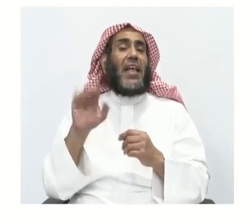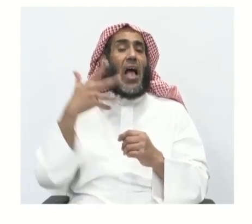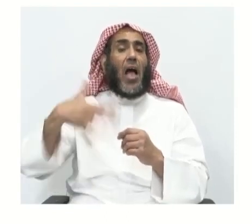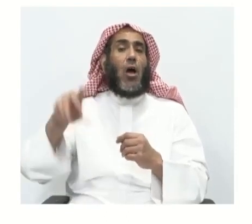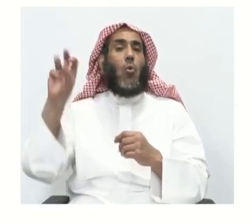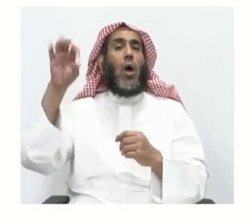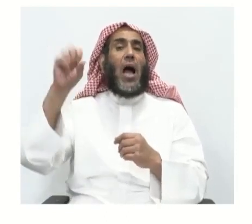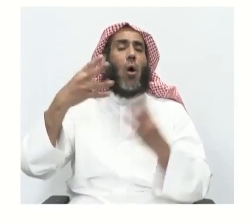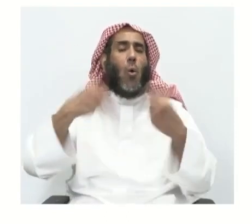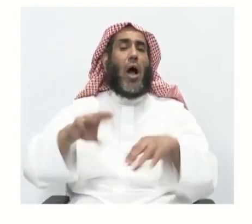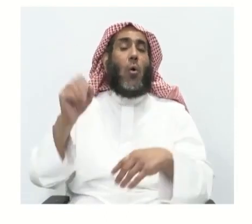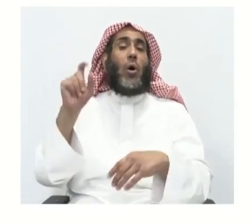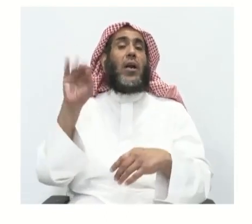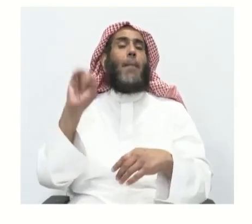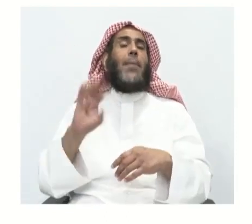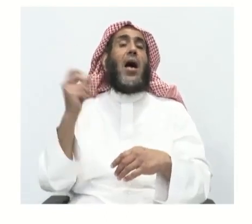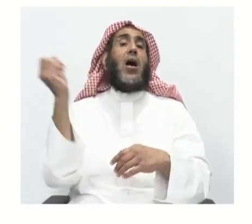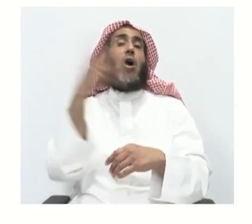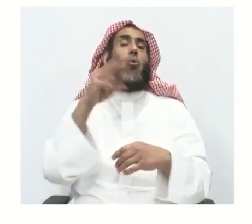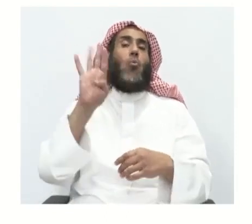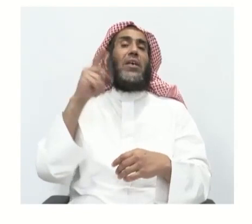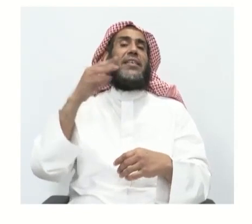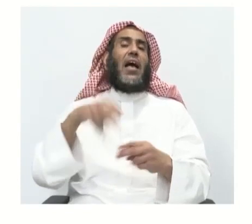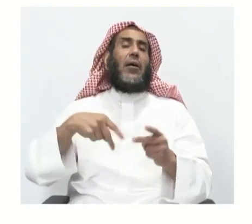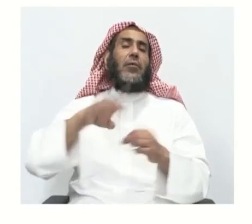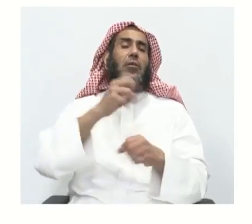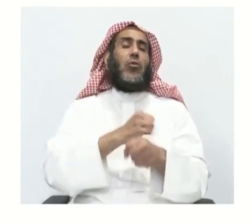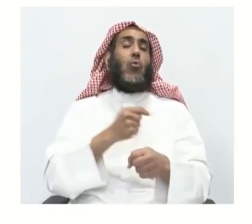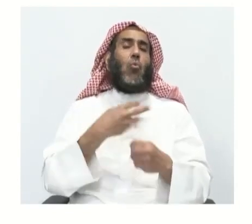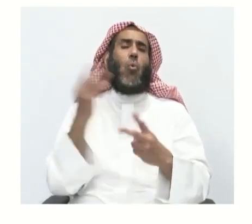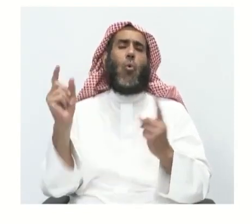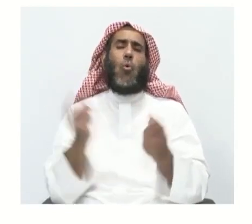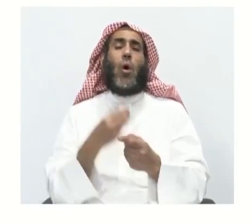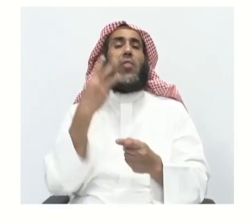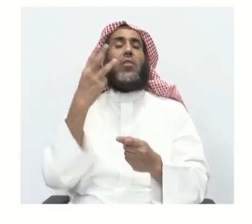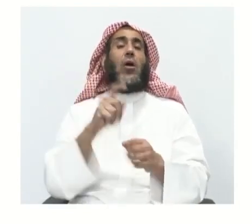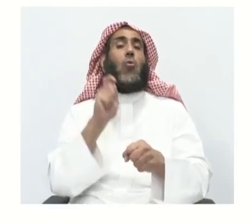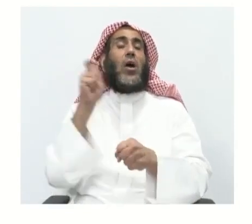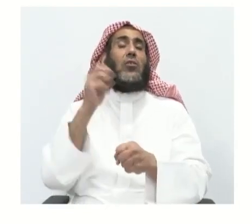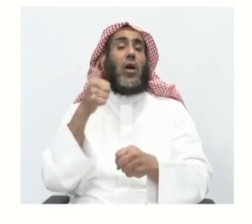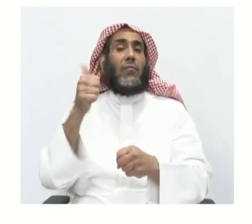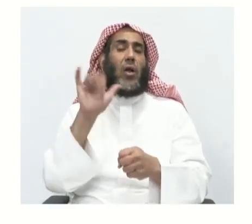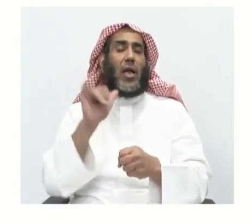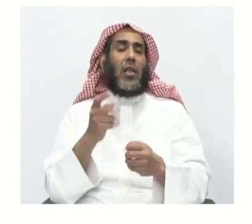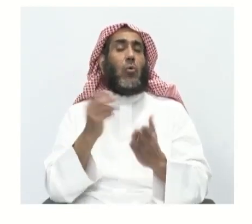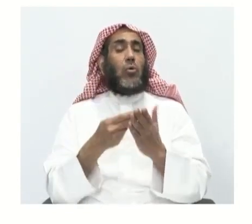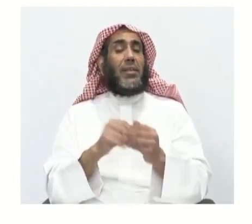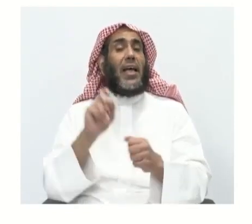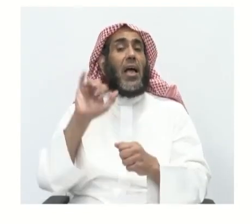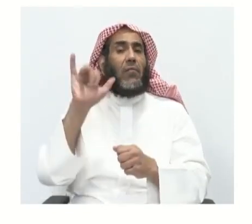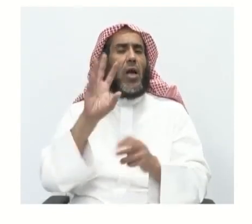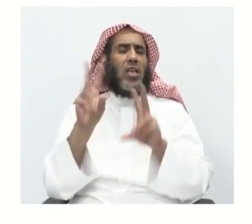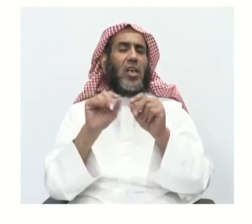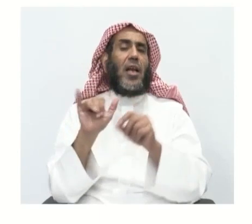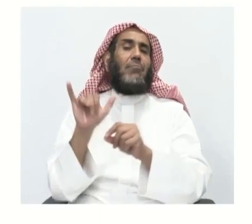وهوى ورمى وسعى جميعها ثلاثيه واصل الفها الياء ولذلك كتبت الفها ايضا